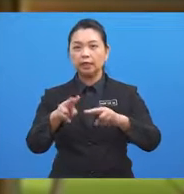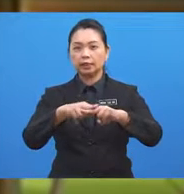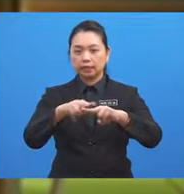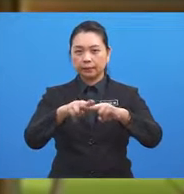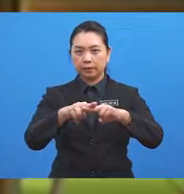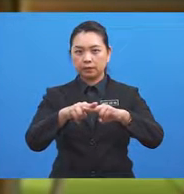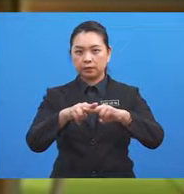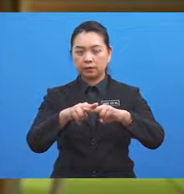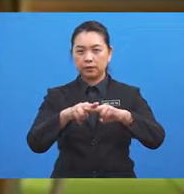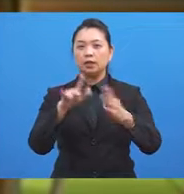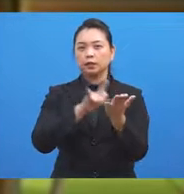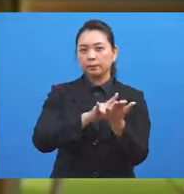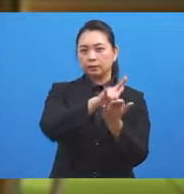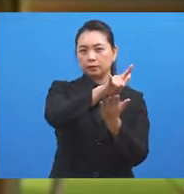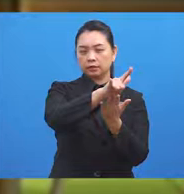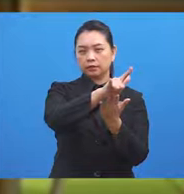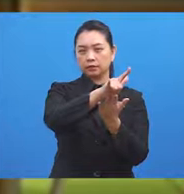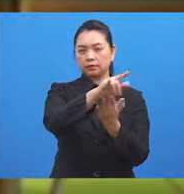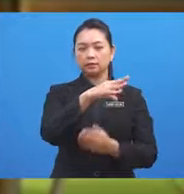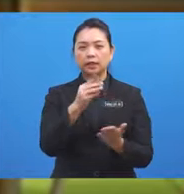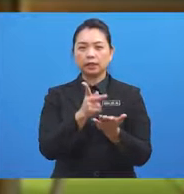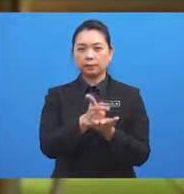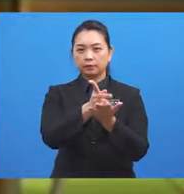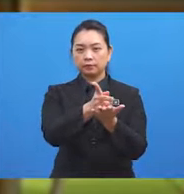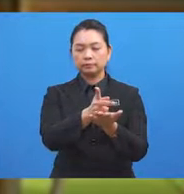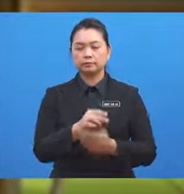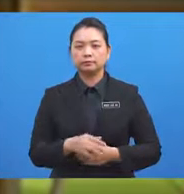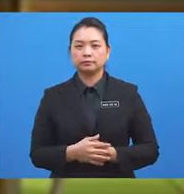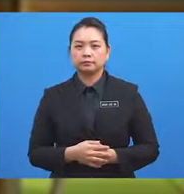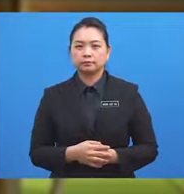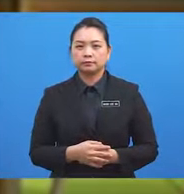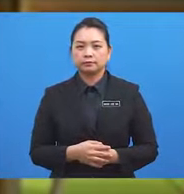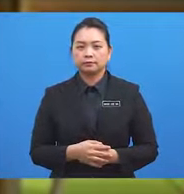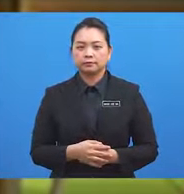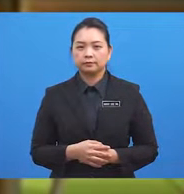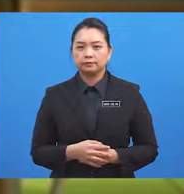api, lapangan terbang dan pelabuhan.